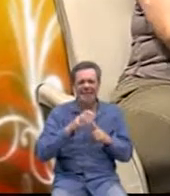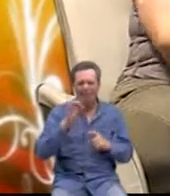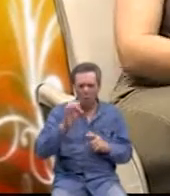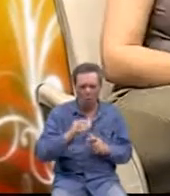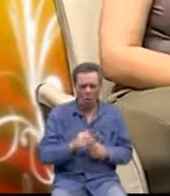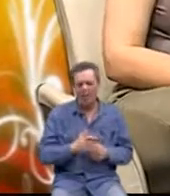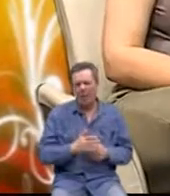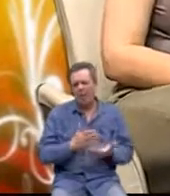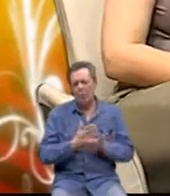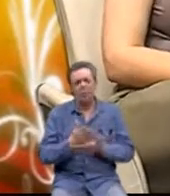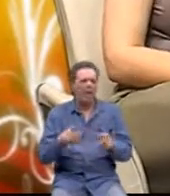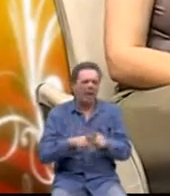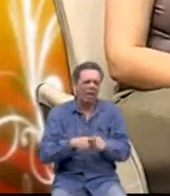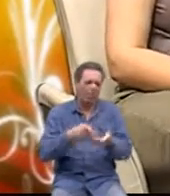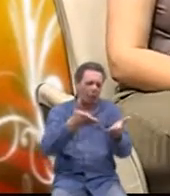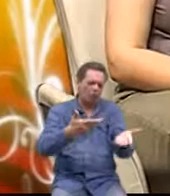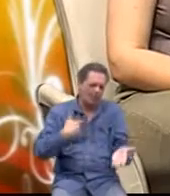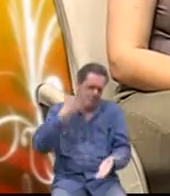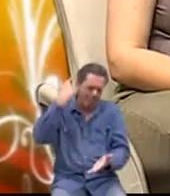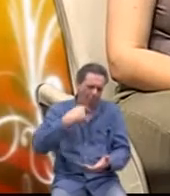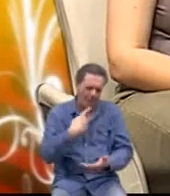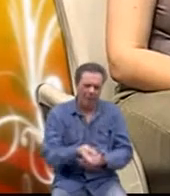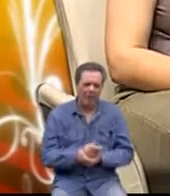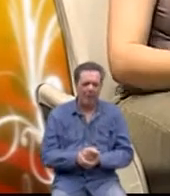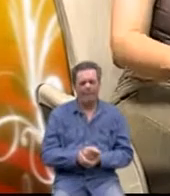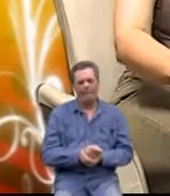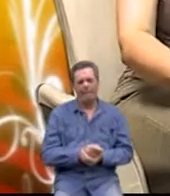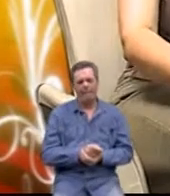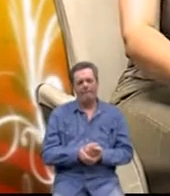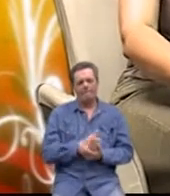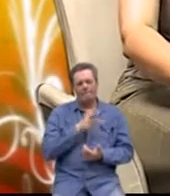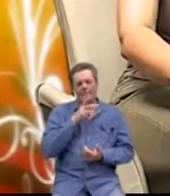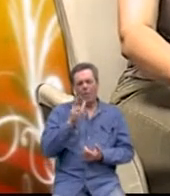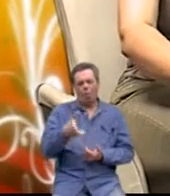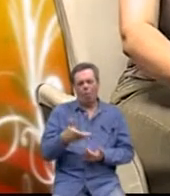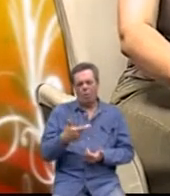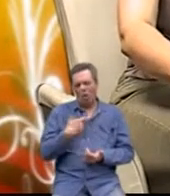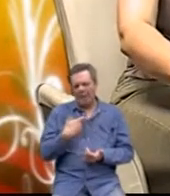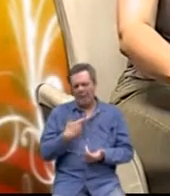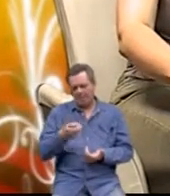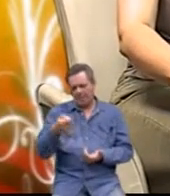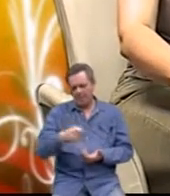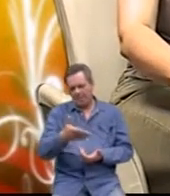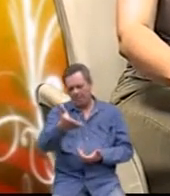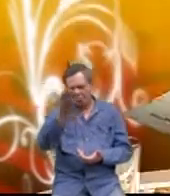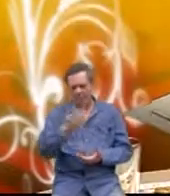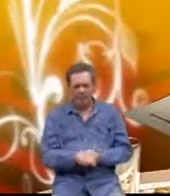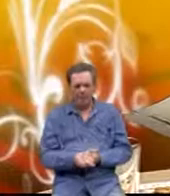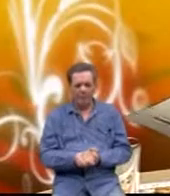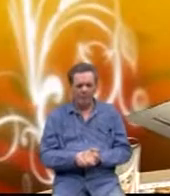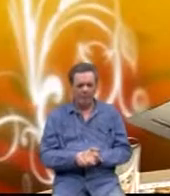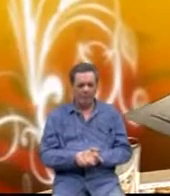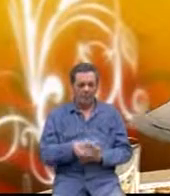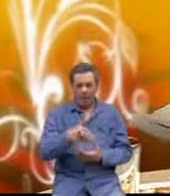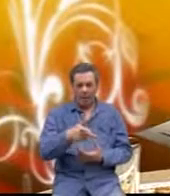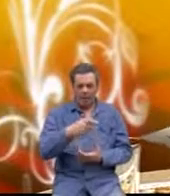zapravo služe istom ovome što sam prije sve navela i mogu se nabaviti kod nas u udruzi. Zapravo. Super. I nauči se s